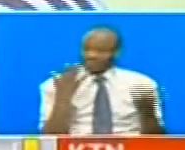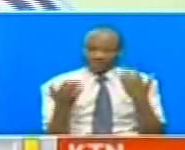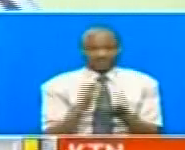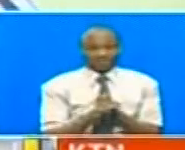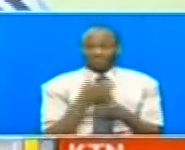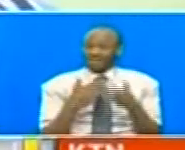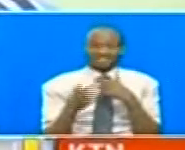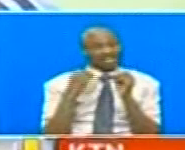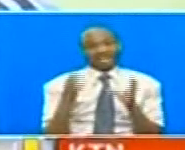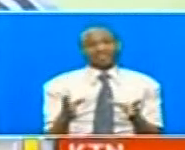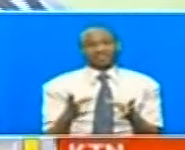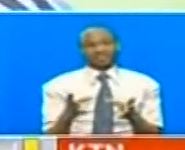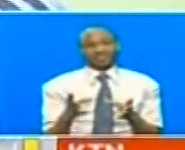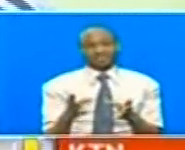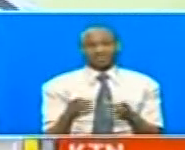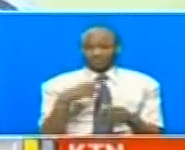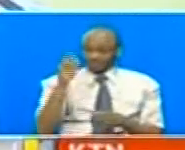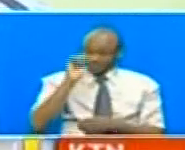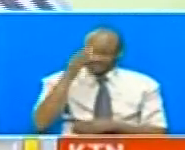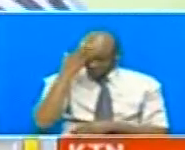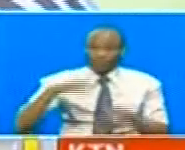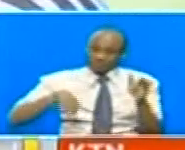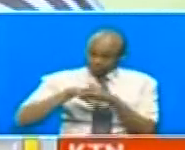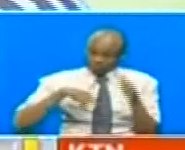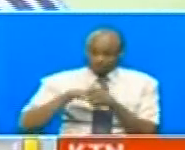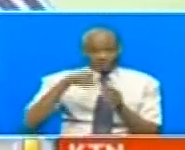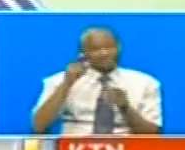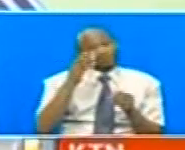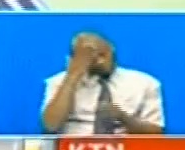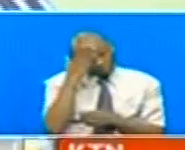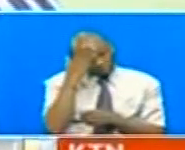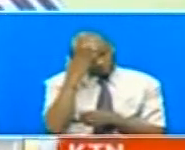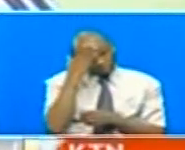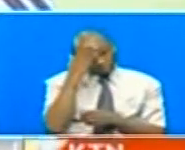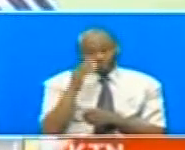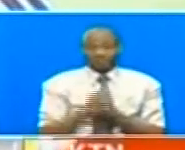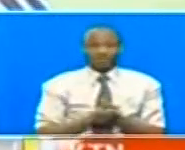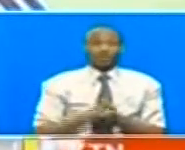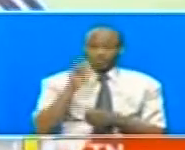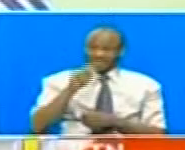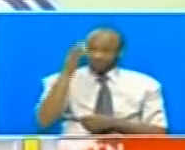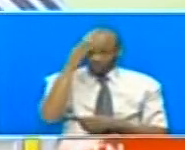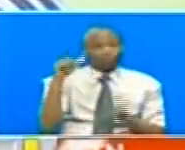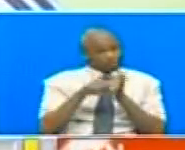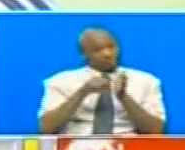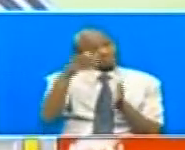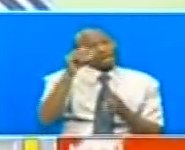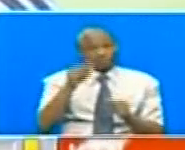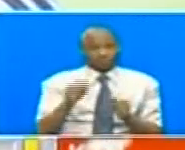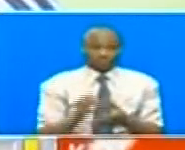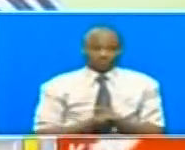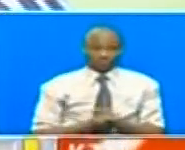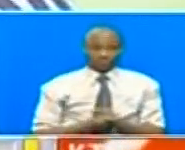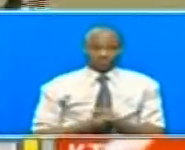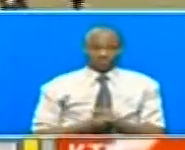Ujue ni mchezaji wa mpira. Na ujue masaibu yanaweza kupata pale popote. Dhamira